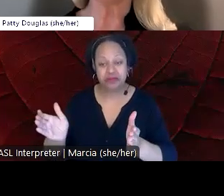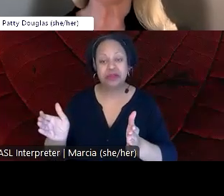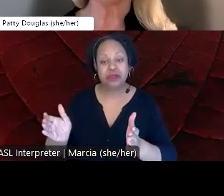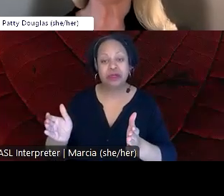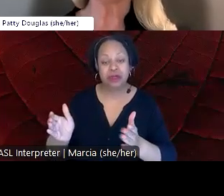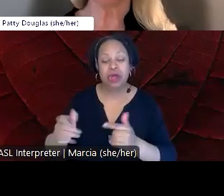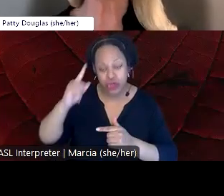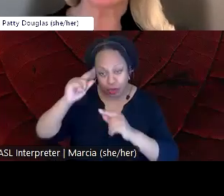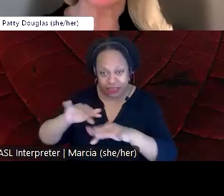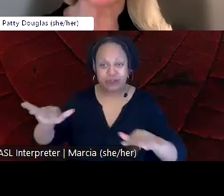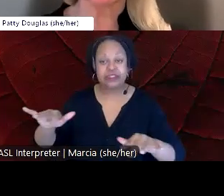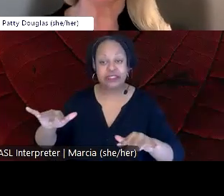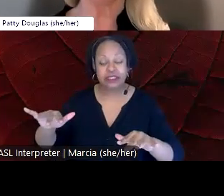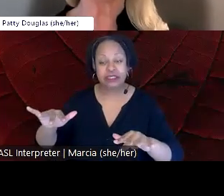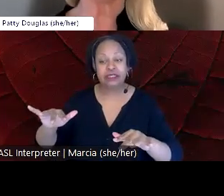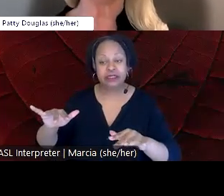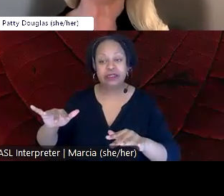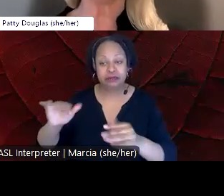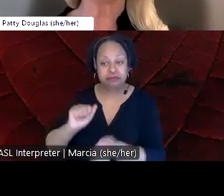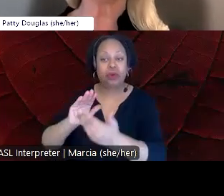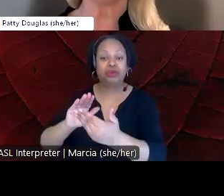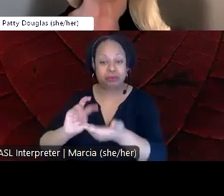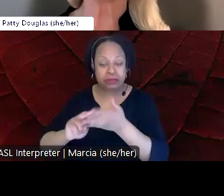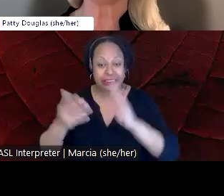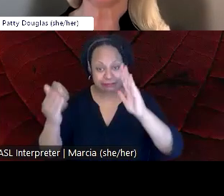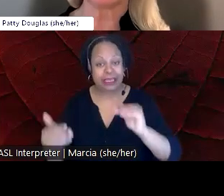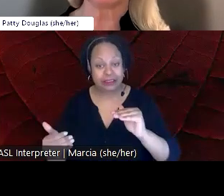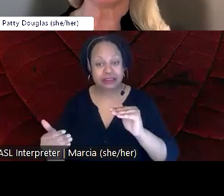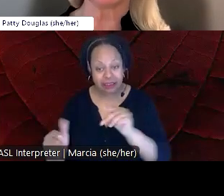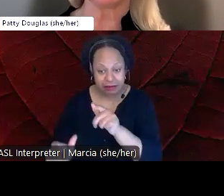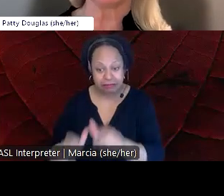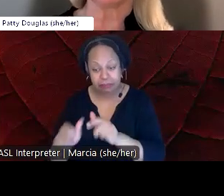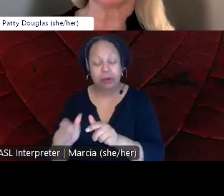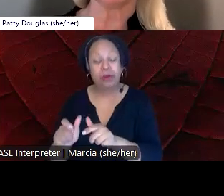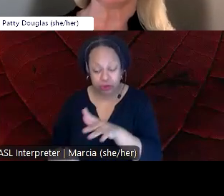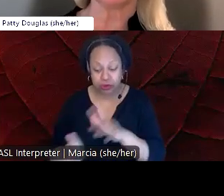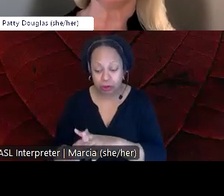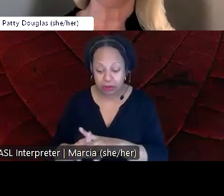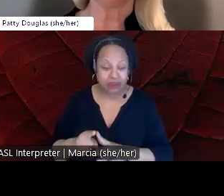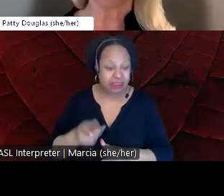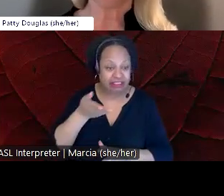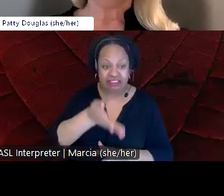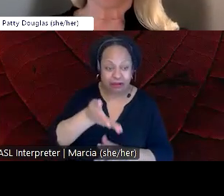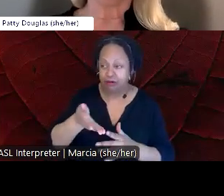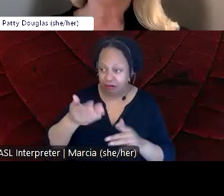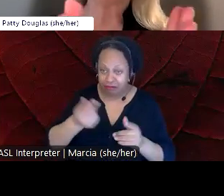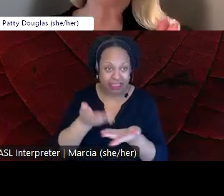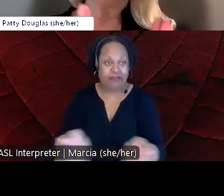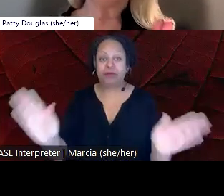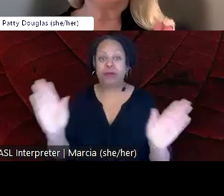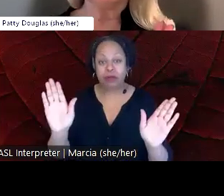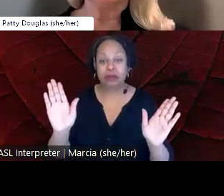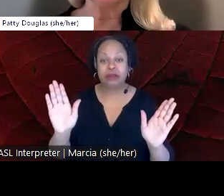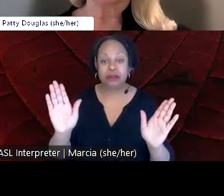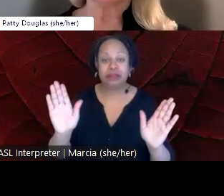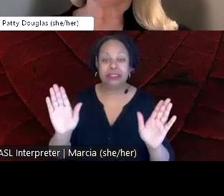le paradigme de la neurodiversité, on dit, oui, on s'y attendait, c'est-à-dire on voit des personnes neurodivergentes partout, elles sont